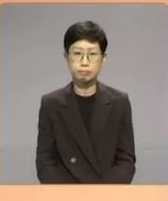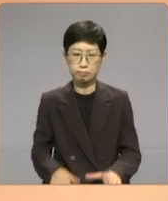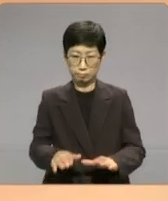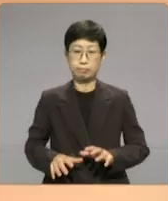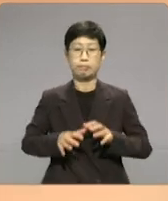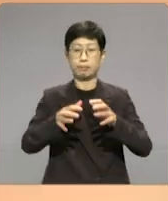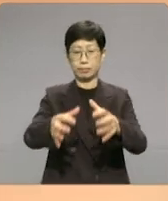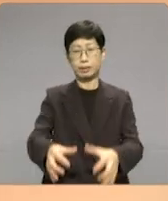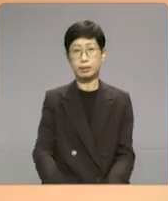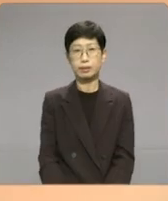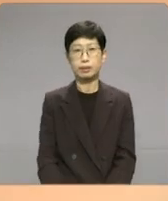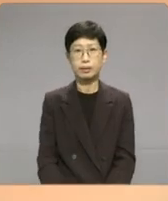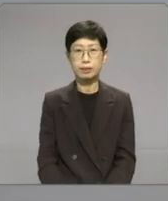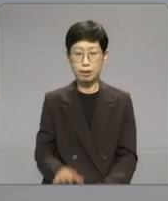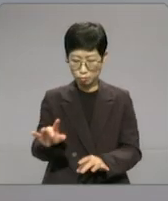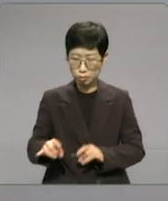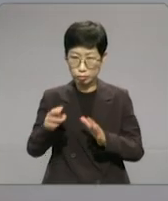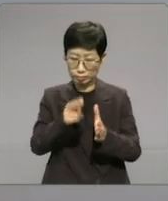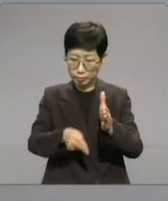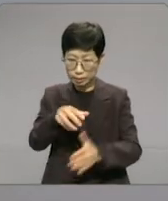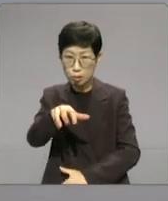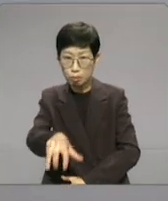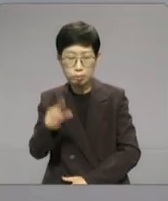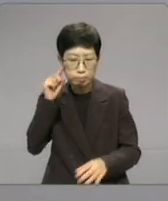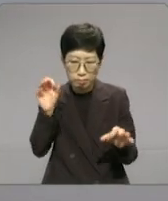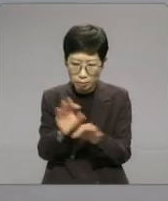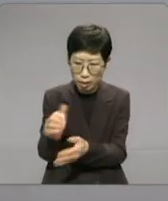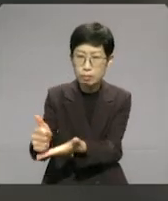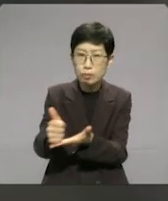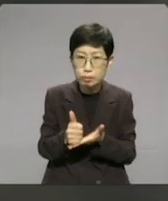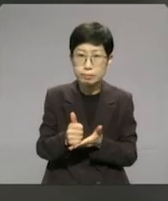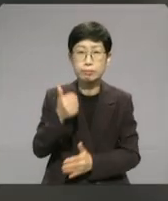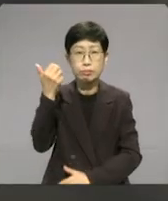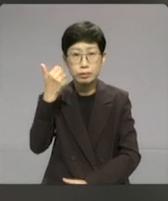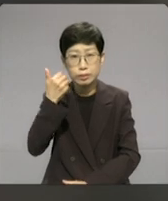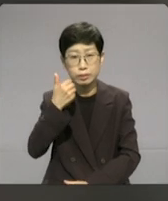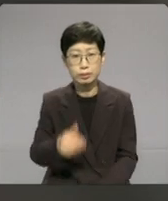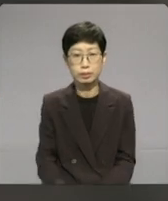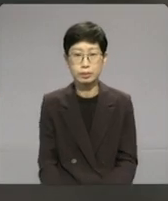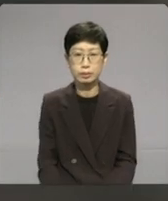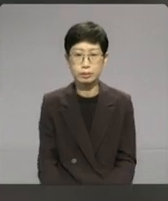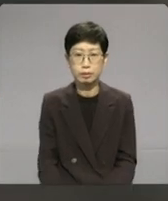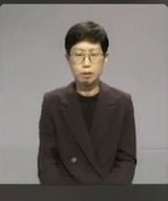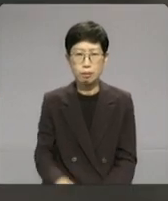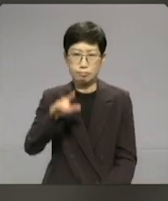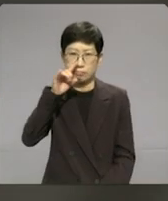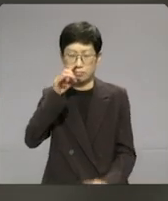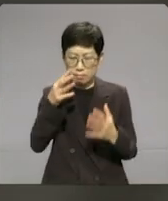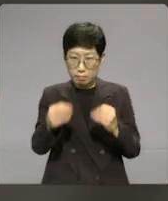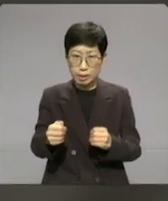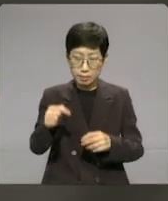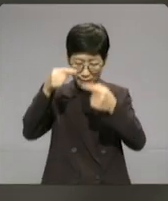오늘의 세계입니다 호주 기차역에 예상치 못한 탑승객이 등장했습니다 호기심 가득한